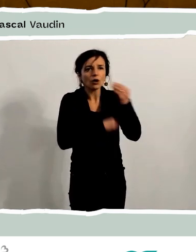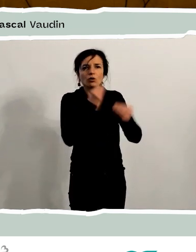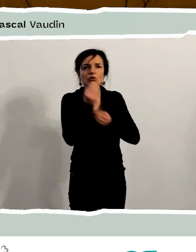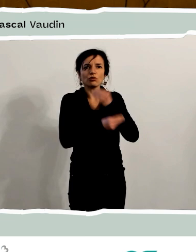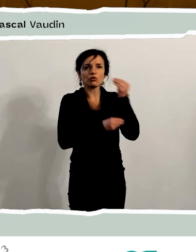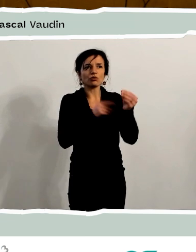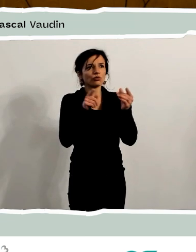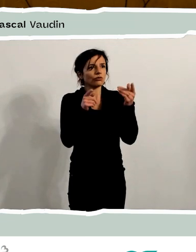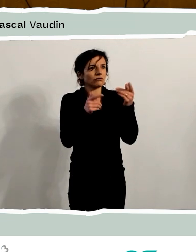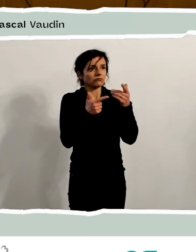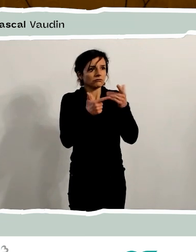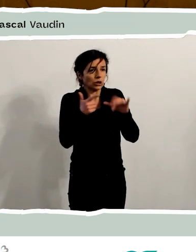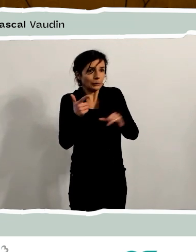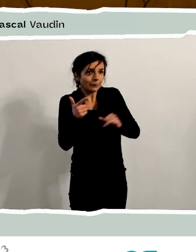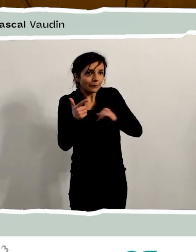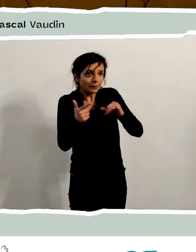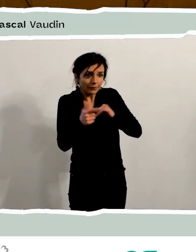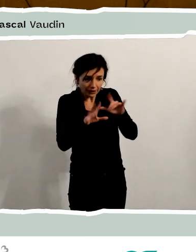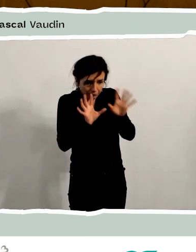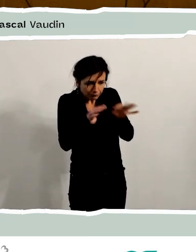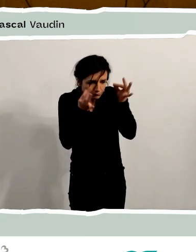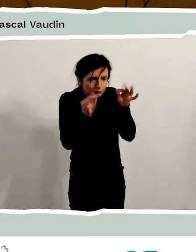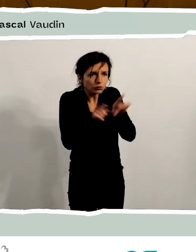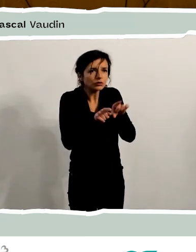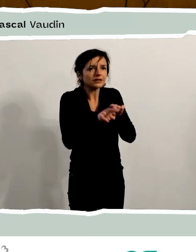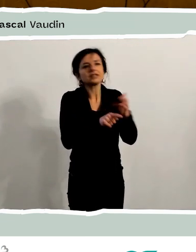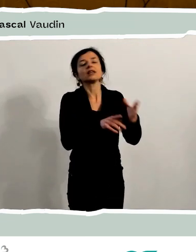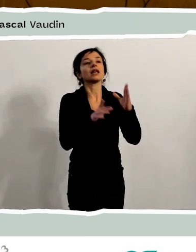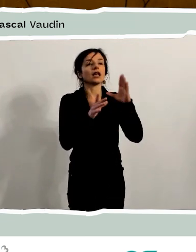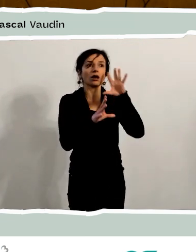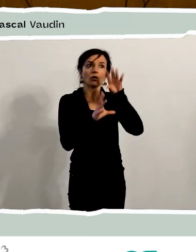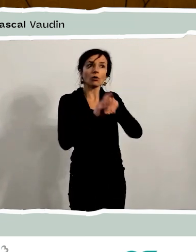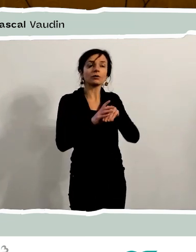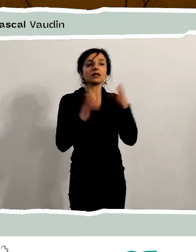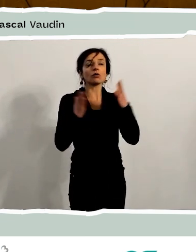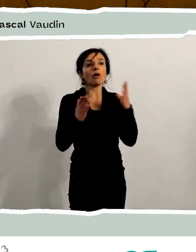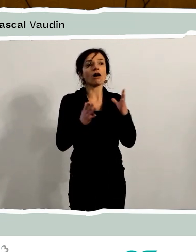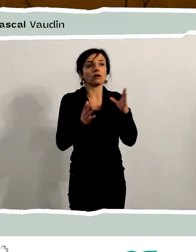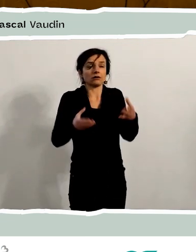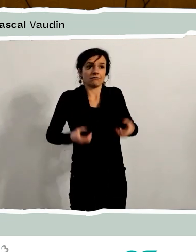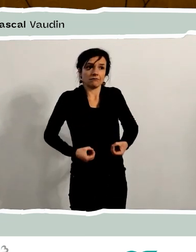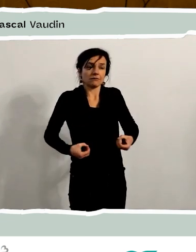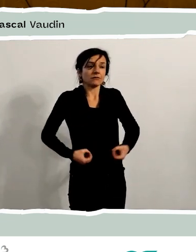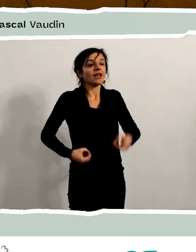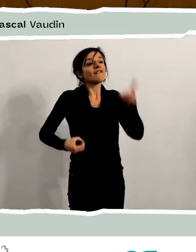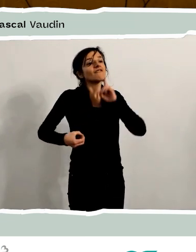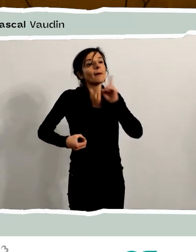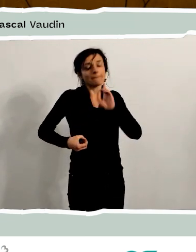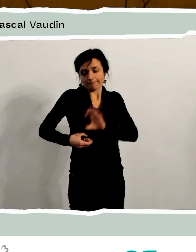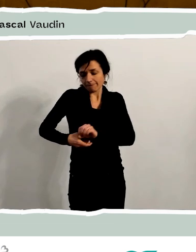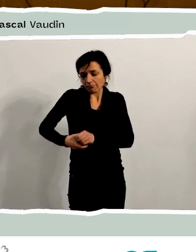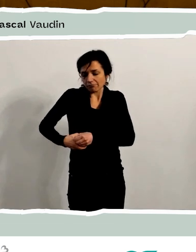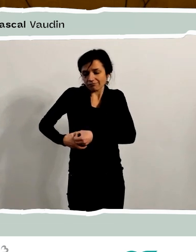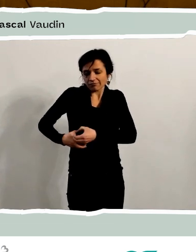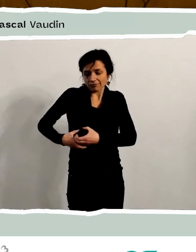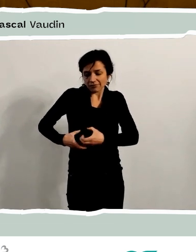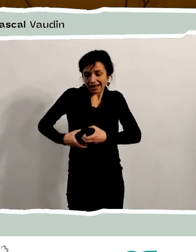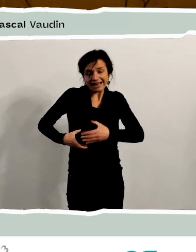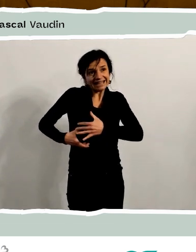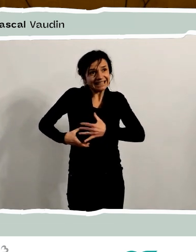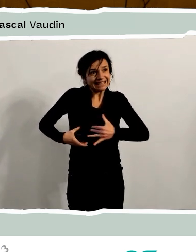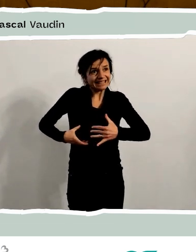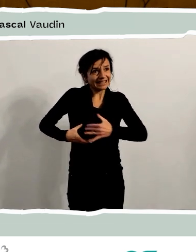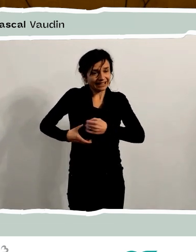y compris dans le liquide folliculaire, c'est un liquide dans lequel va maturer l'ovocyte, et